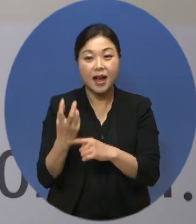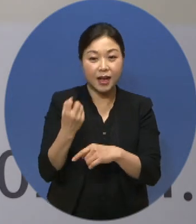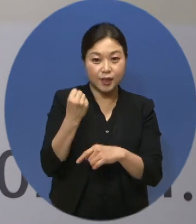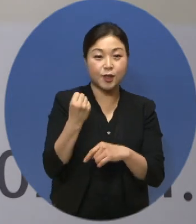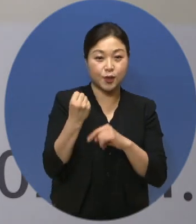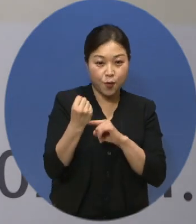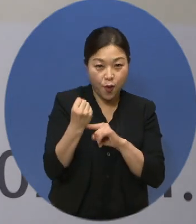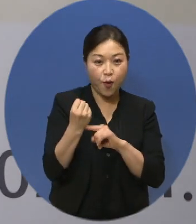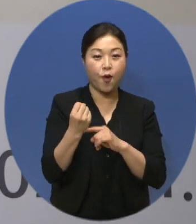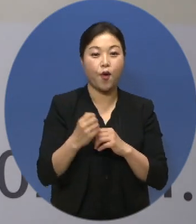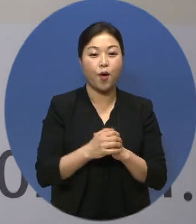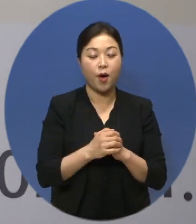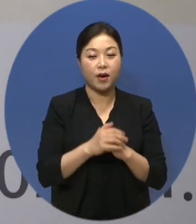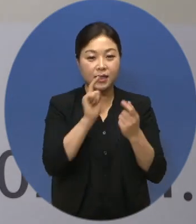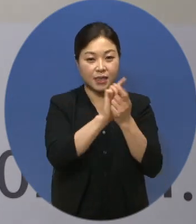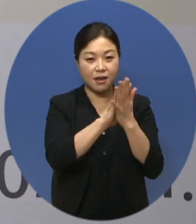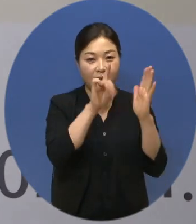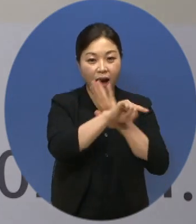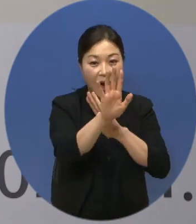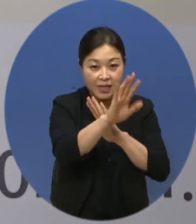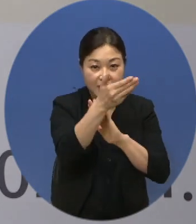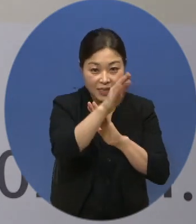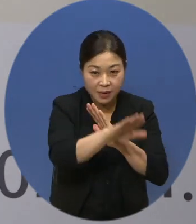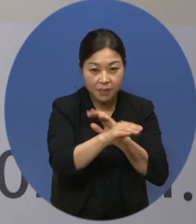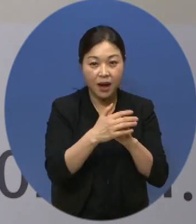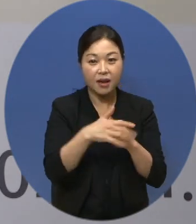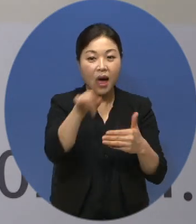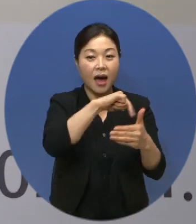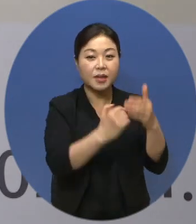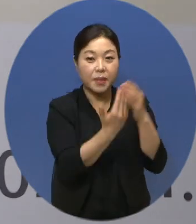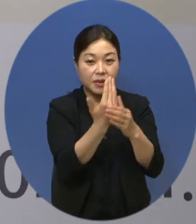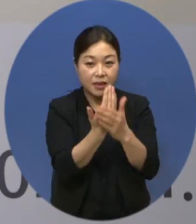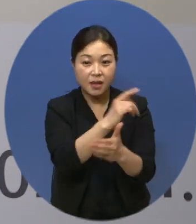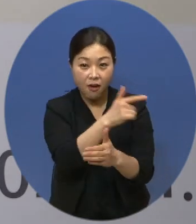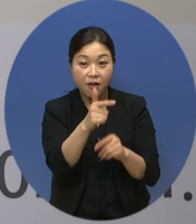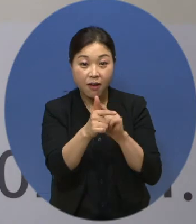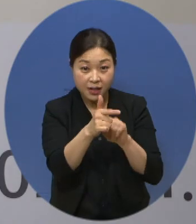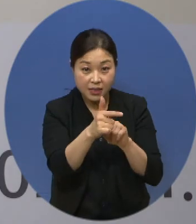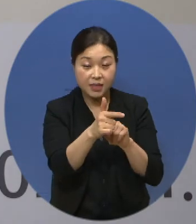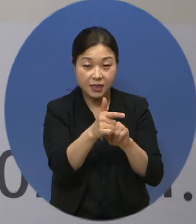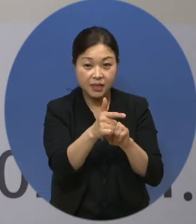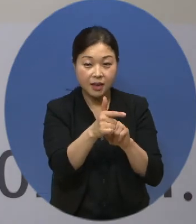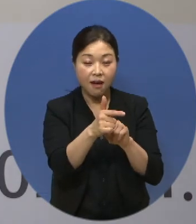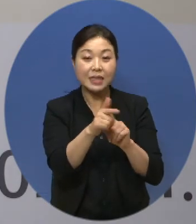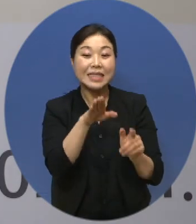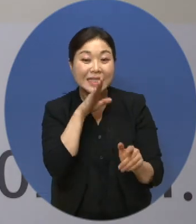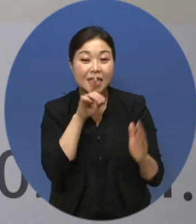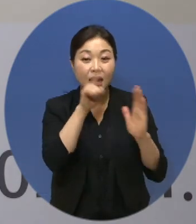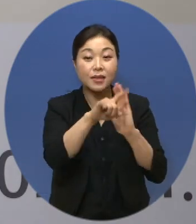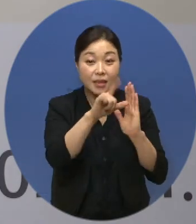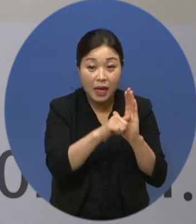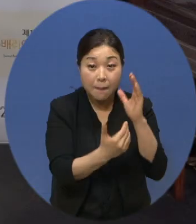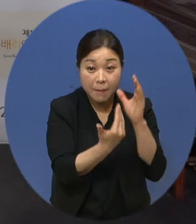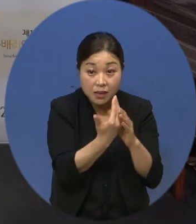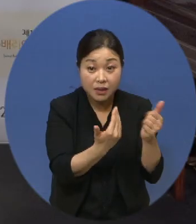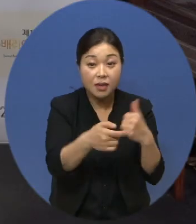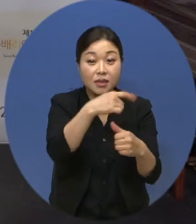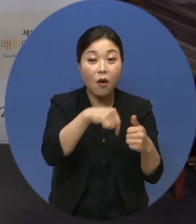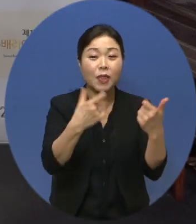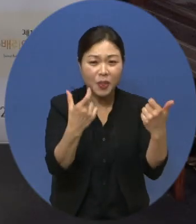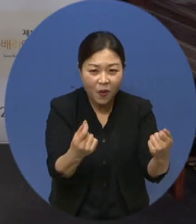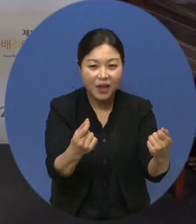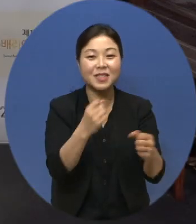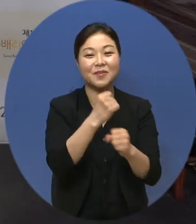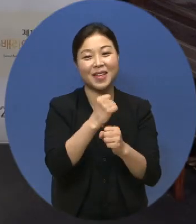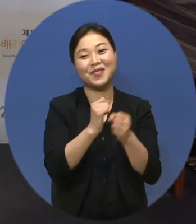설정 자체는 아니지만 그 안에서 벌어지는 상황 자체는 이제 그게 같다고 했을 때 벌어질 수 있는 상황이라고 좀 여겨지는 부분들이